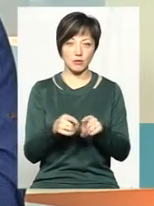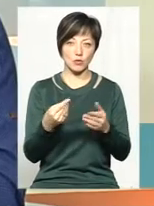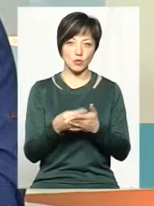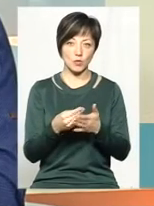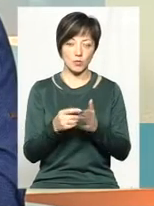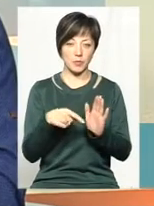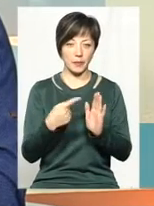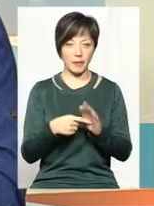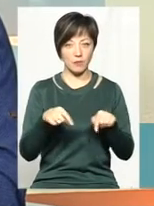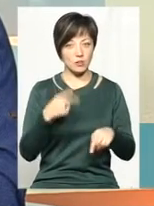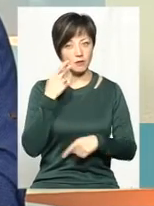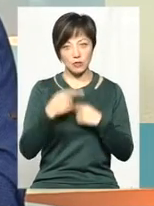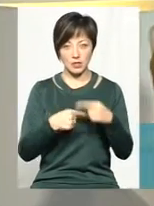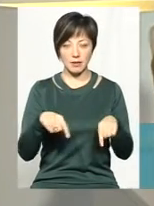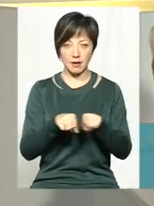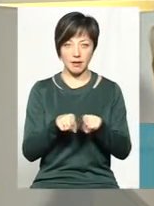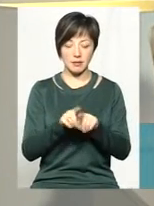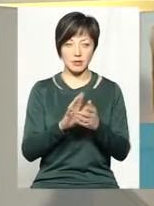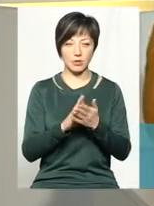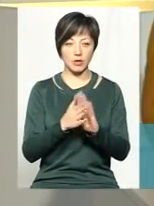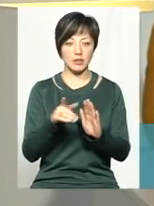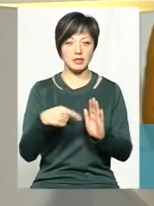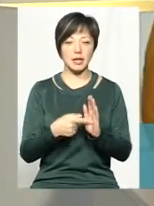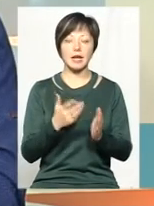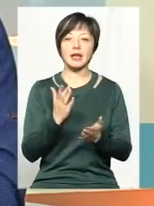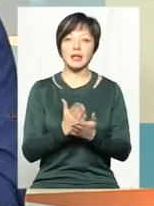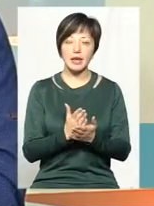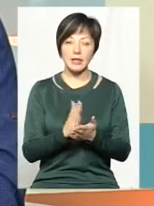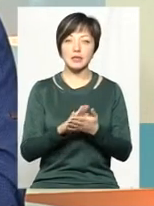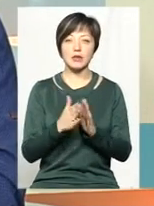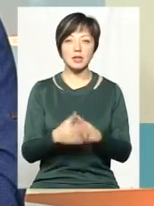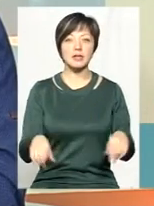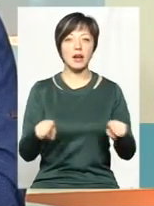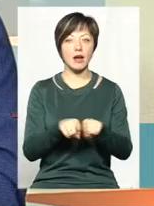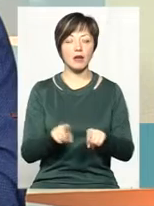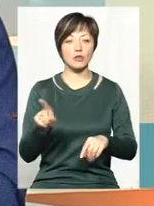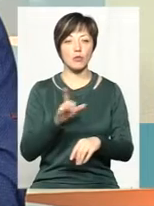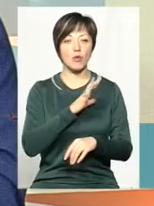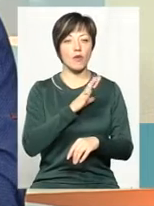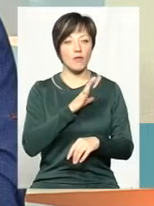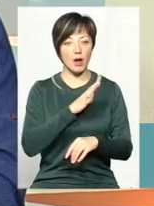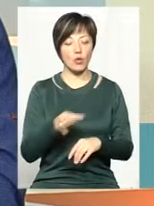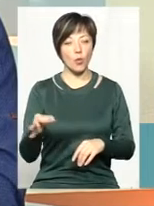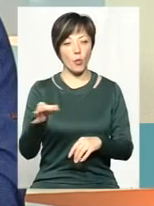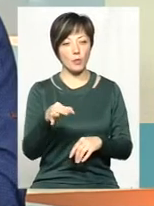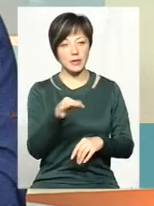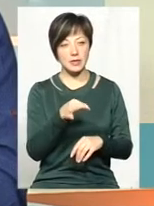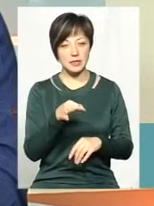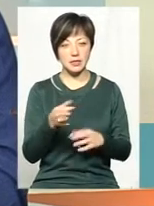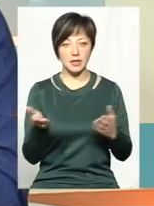це в цьому році так? Чи завжди така тенденція, що Хмельниччина є тенденція менше? Така, що бувають області,